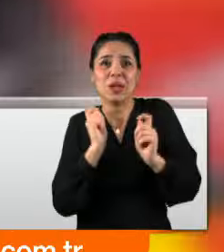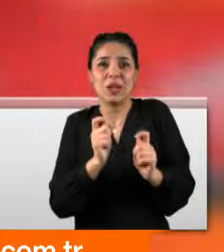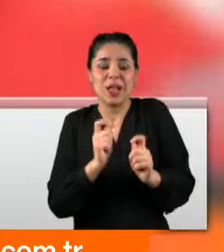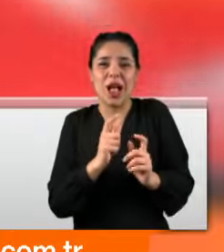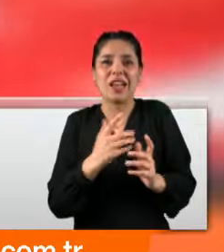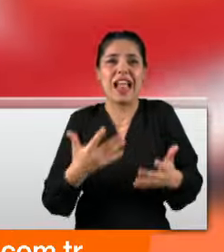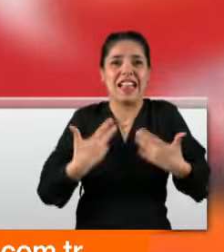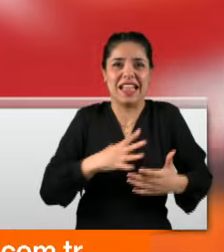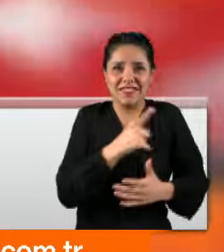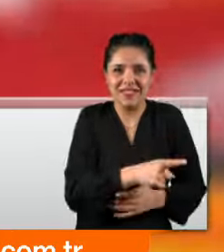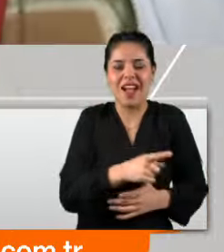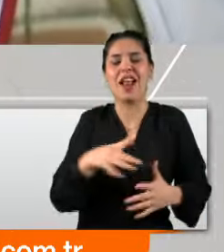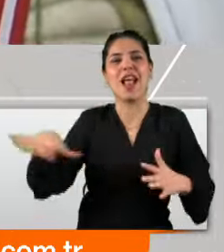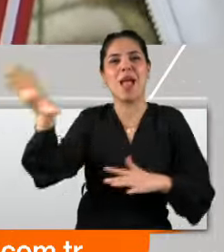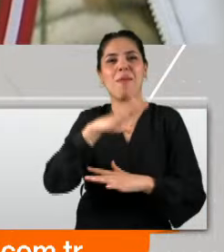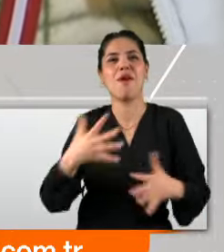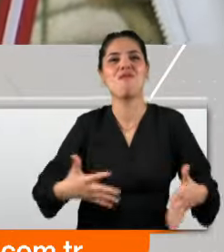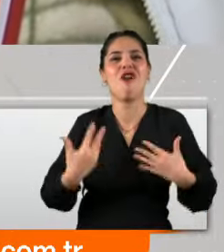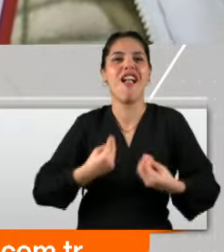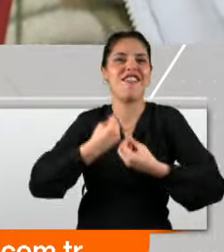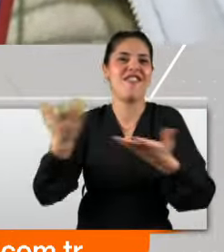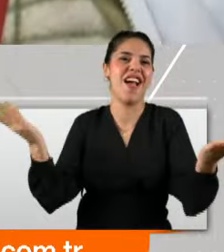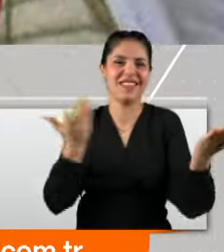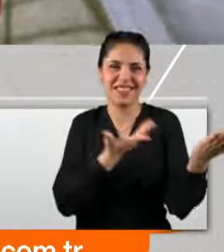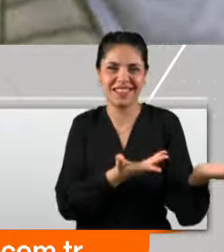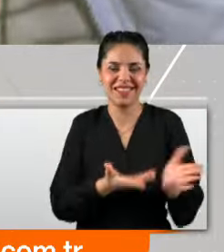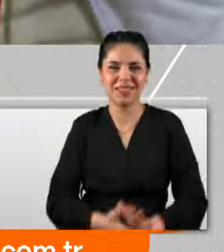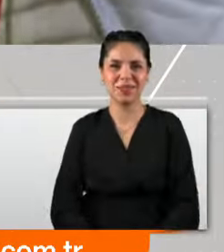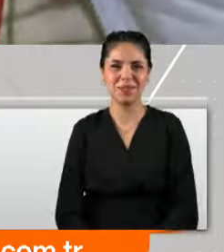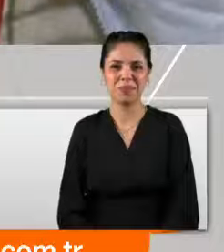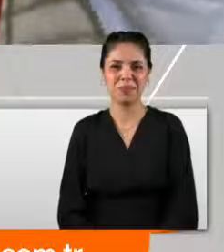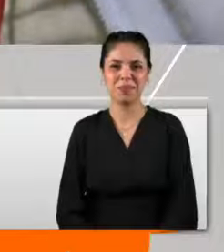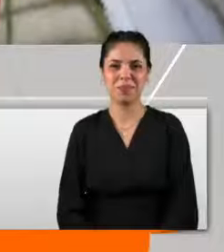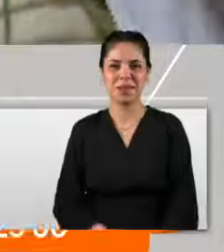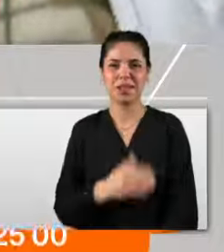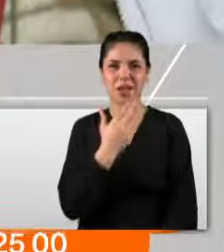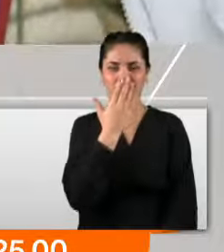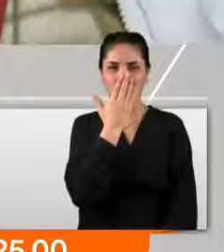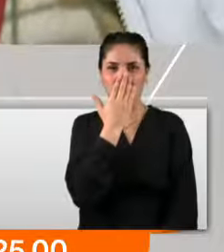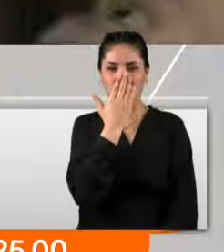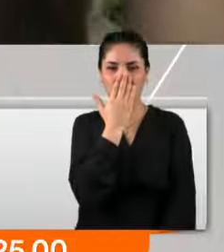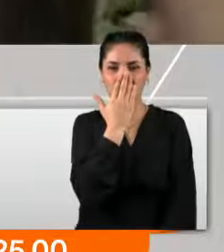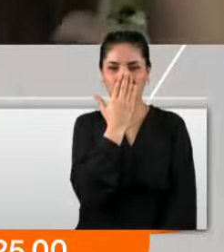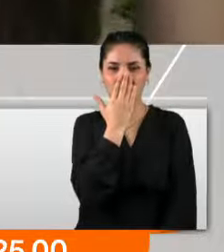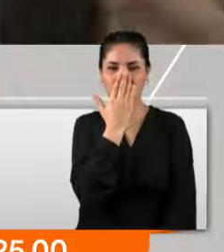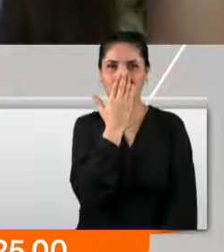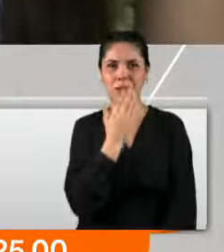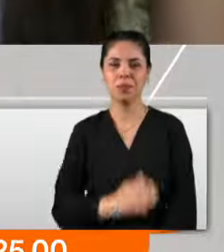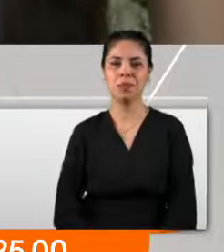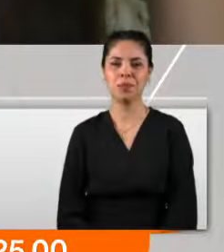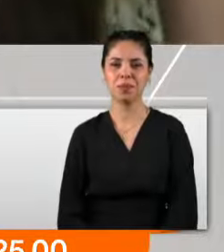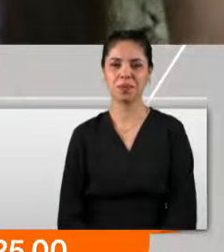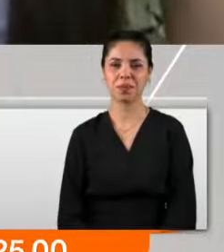torununa da takıma da moral oldu. Maçta heyecanlıydın maçı seyrederken. Heyecanlı. Ellerim bu acıdı böyle vura vura. Tribünde çok